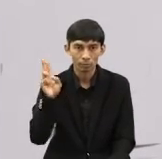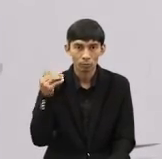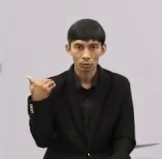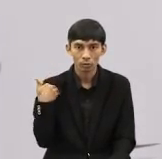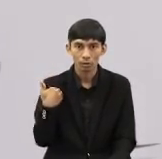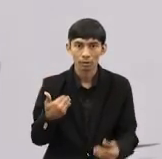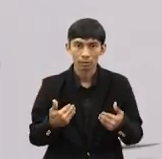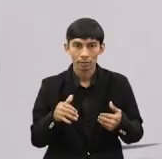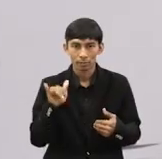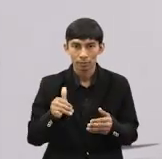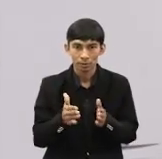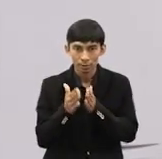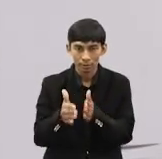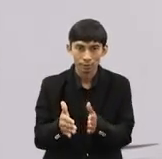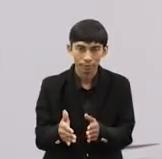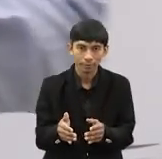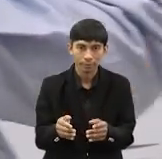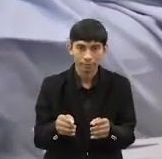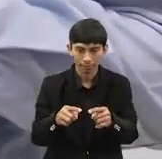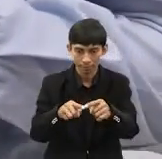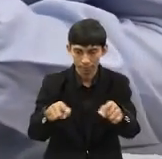phần mán kì lô gram